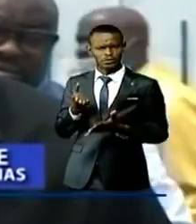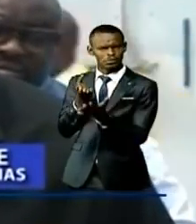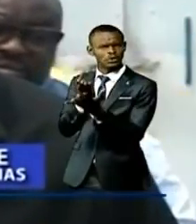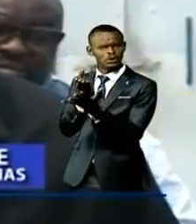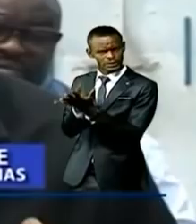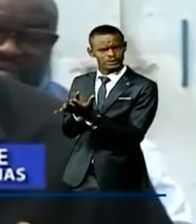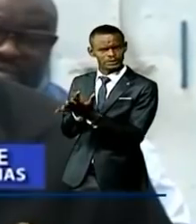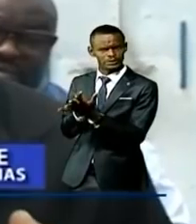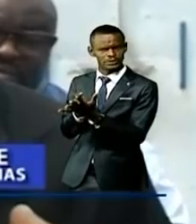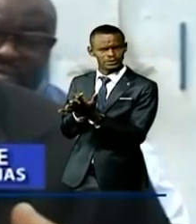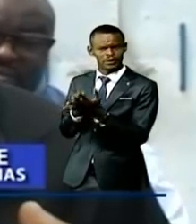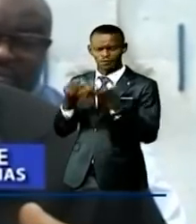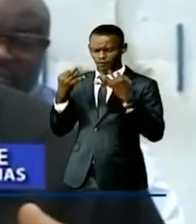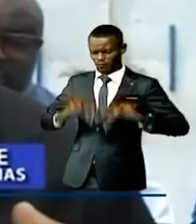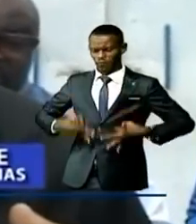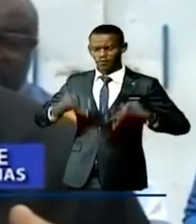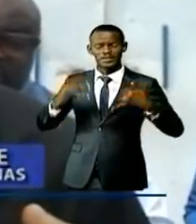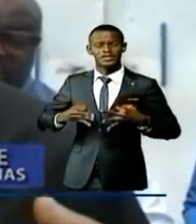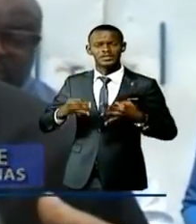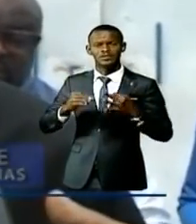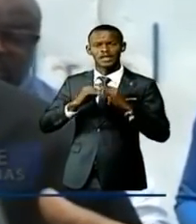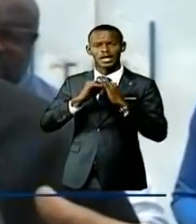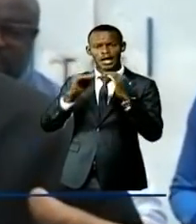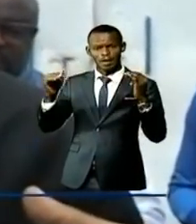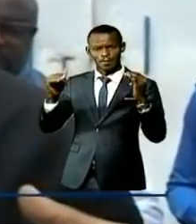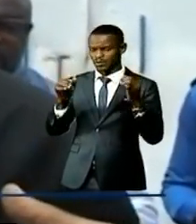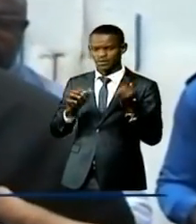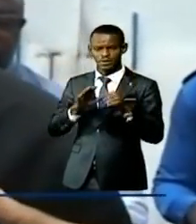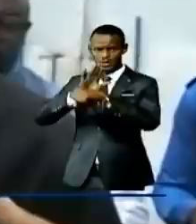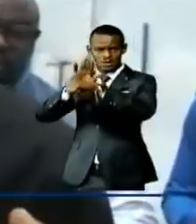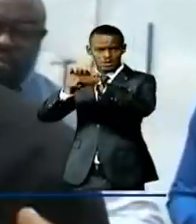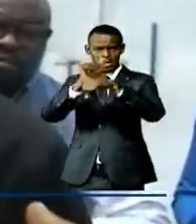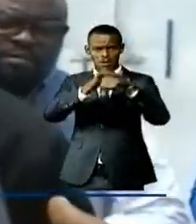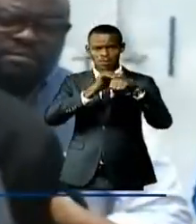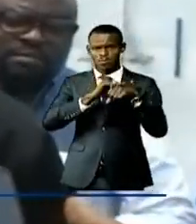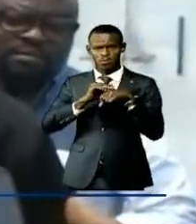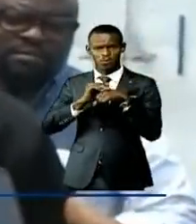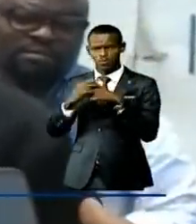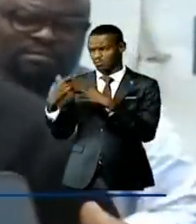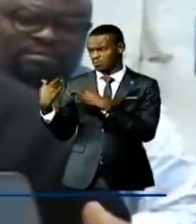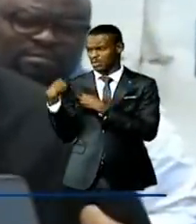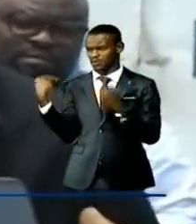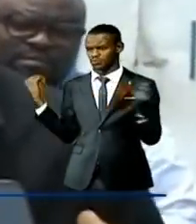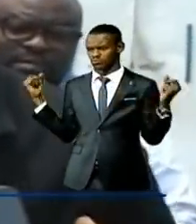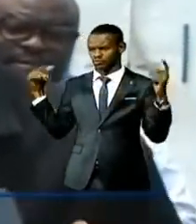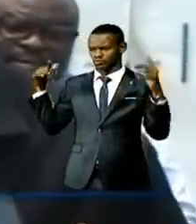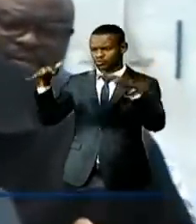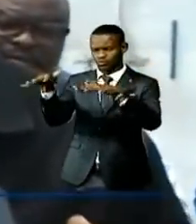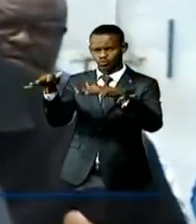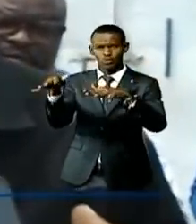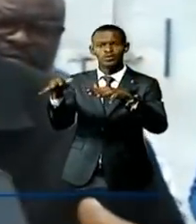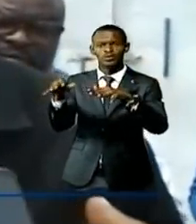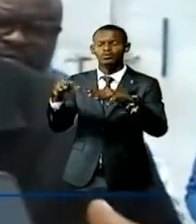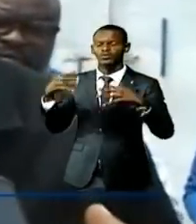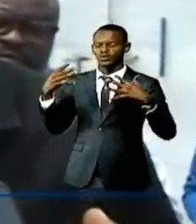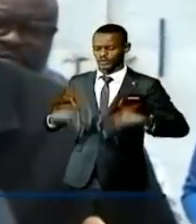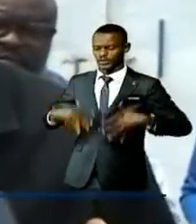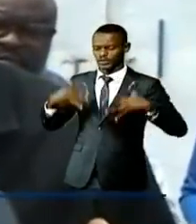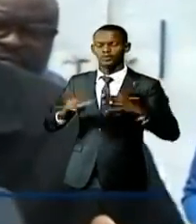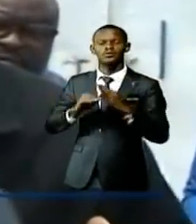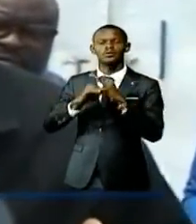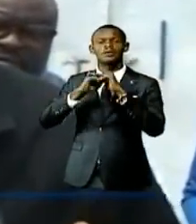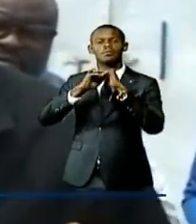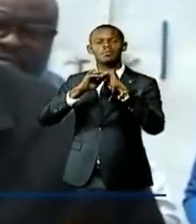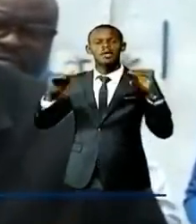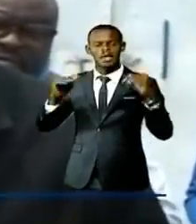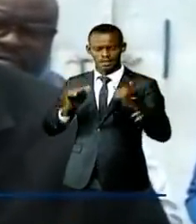réunir les acteurs de tous bords et de célébrer la paix. Il est de notre devoir comme gouvernement d'accompagner les initiatives des jeunes. C'est pour ça